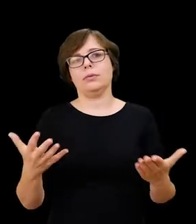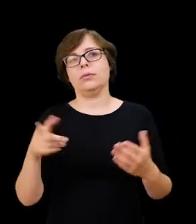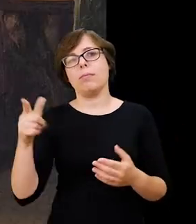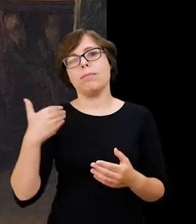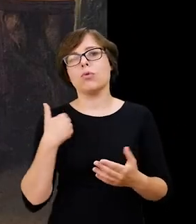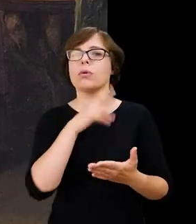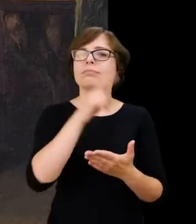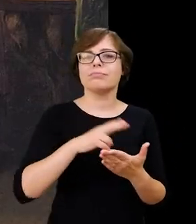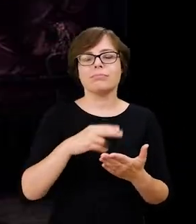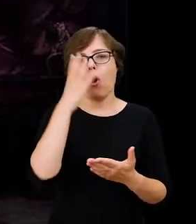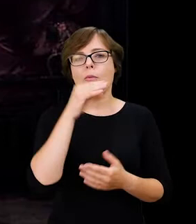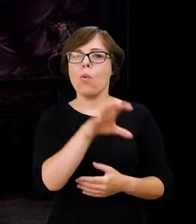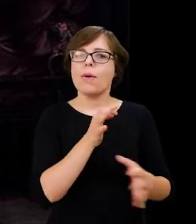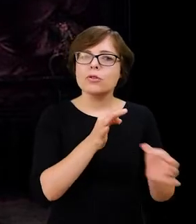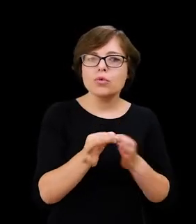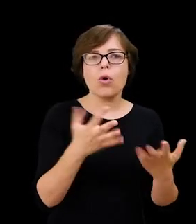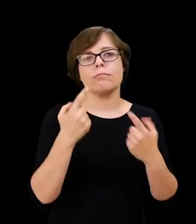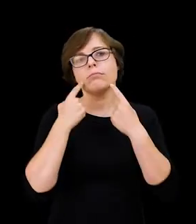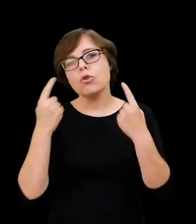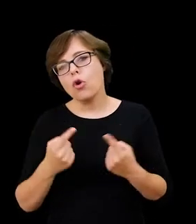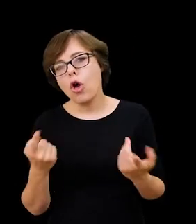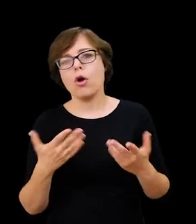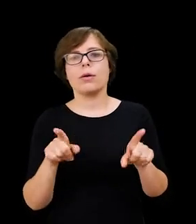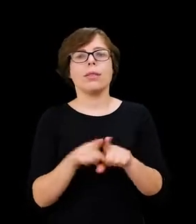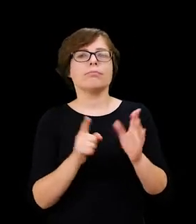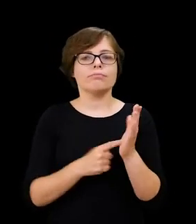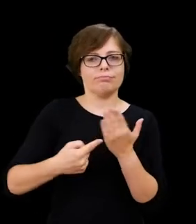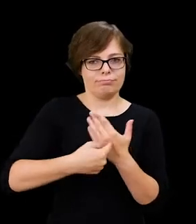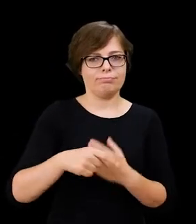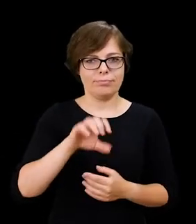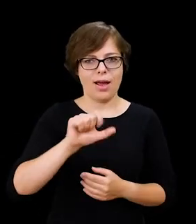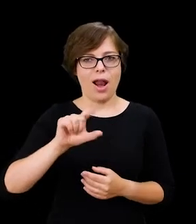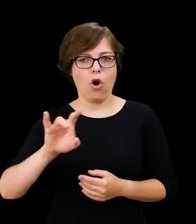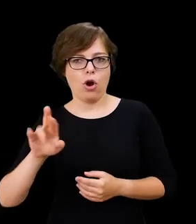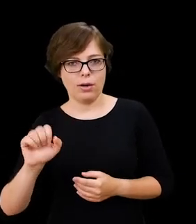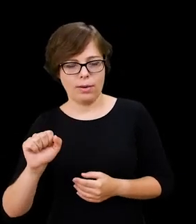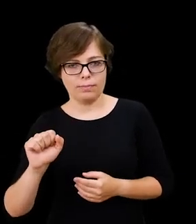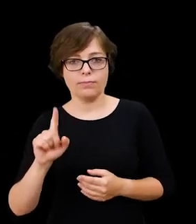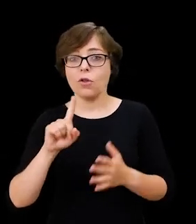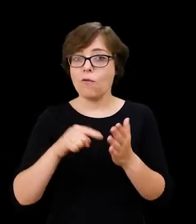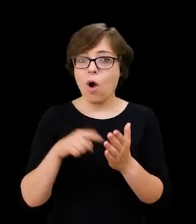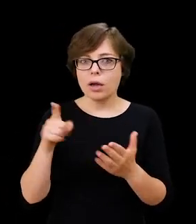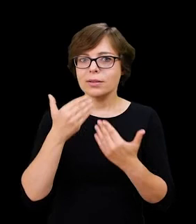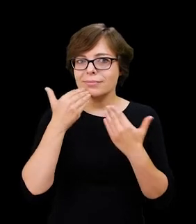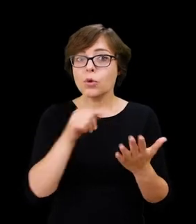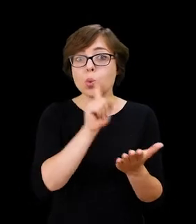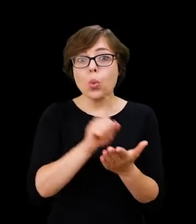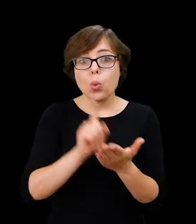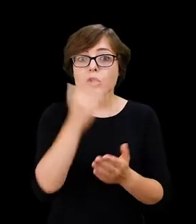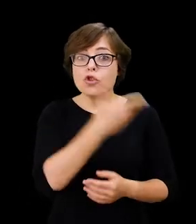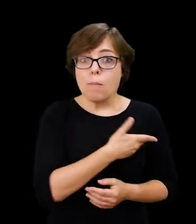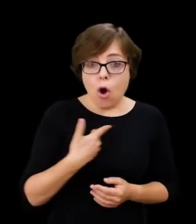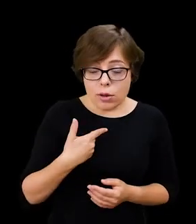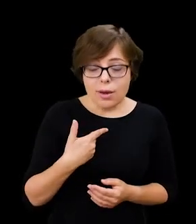malowała obrazy historyczne, mitologiczne i alegoryczne. To właśnie sukcesy na polu